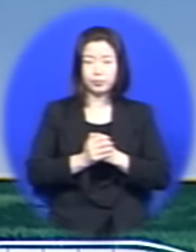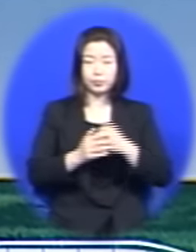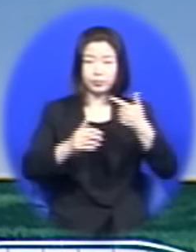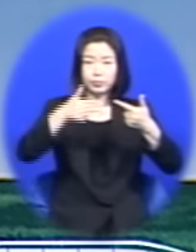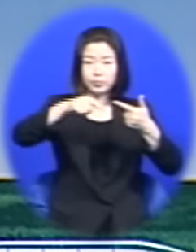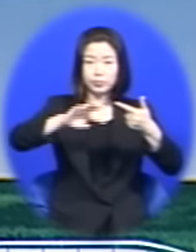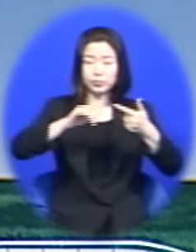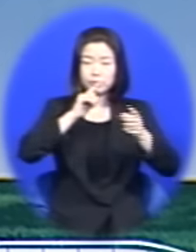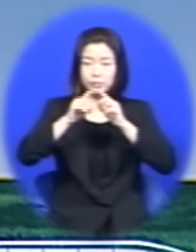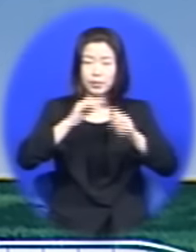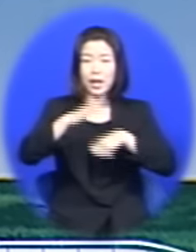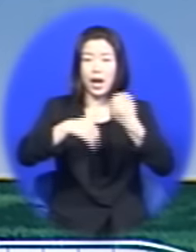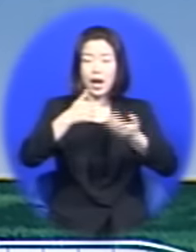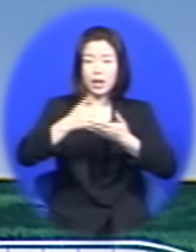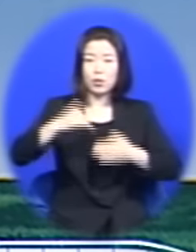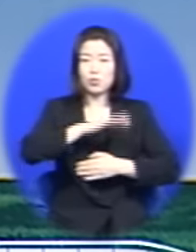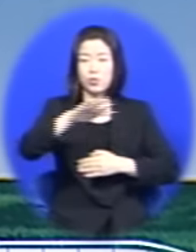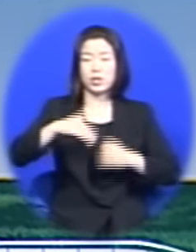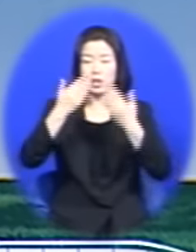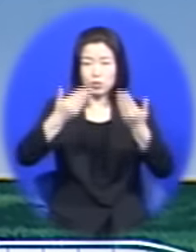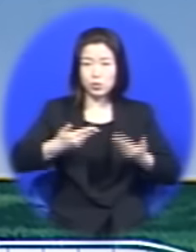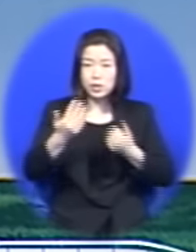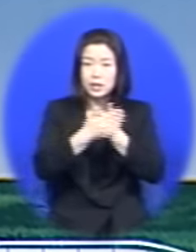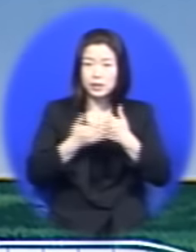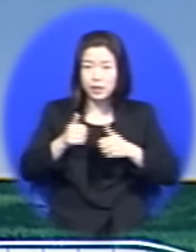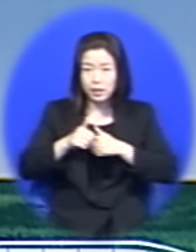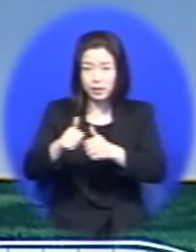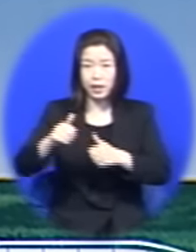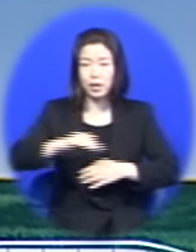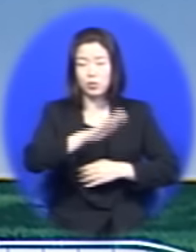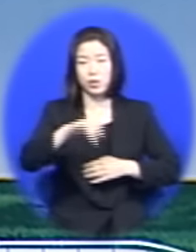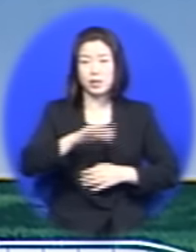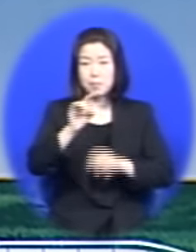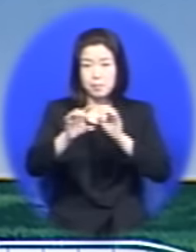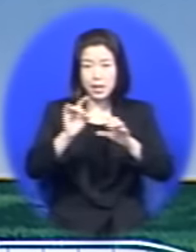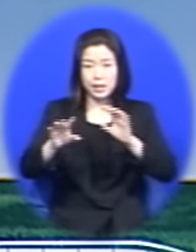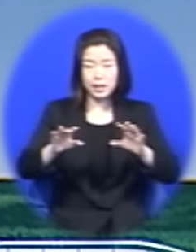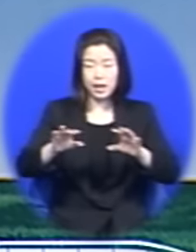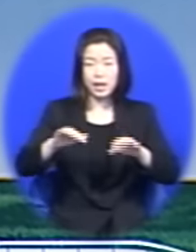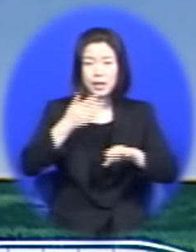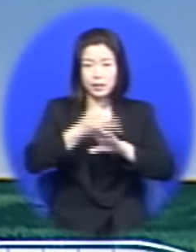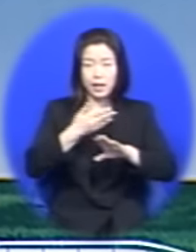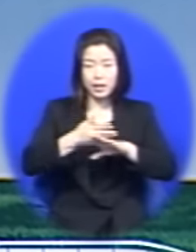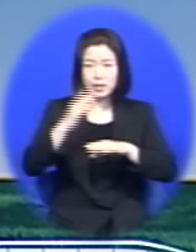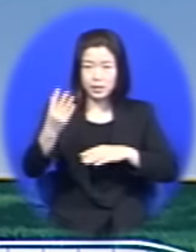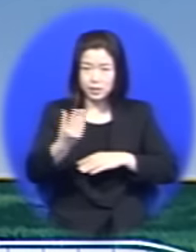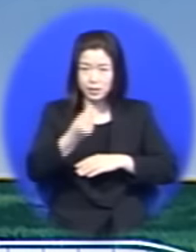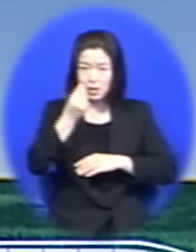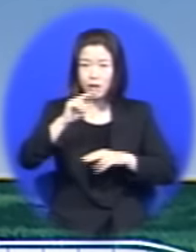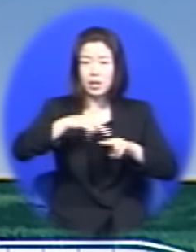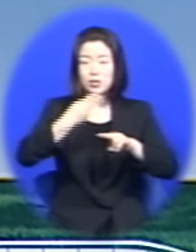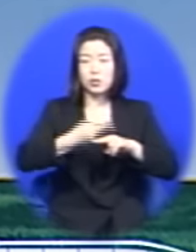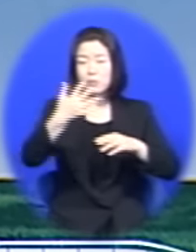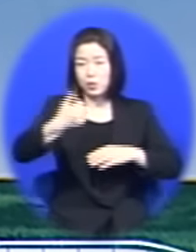6절 말씀에 하나님께서 우리에게 주신 은혜를 따라 우리는 저마다 다른 신령한 선물을 가지고